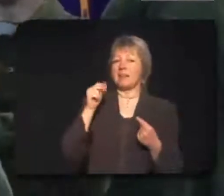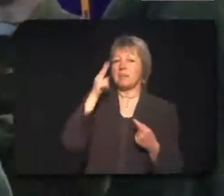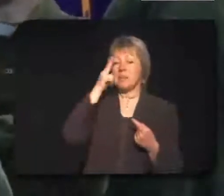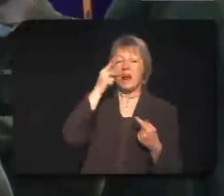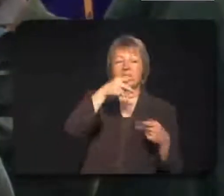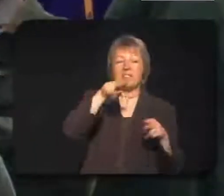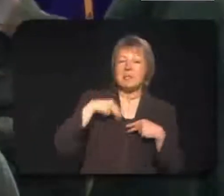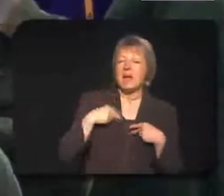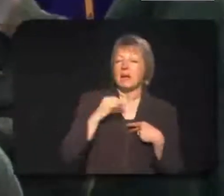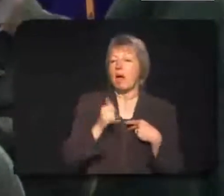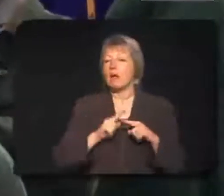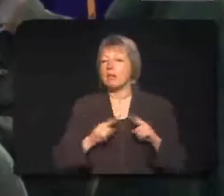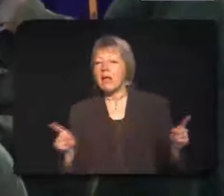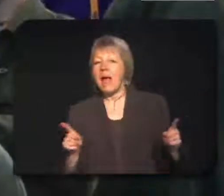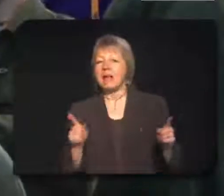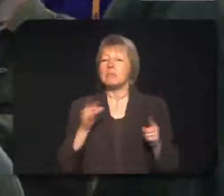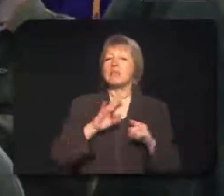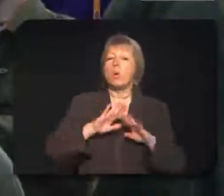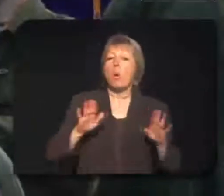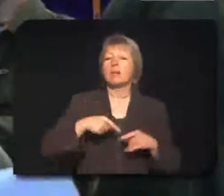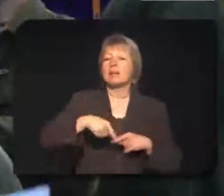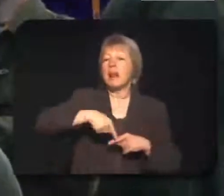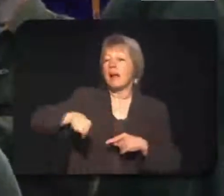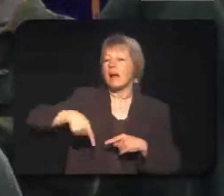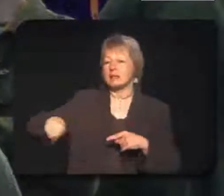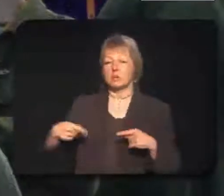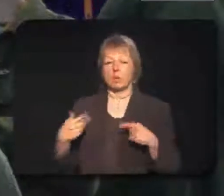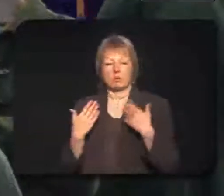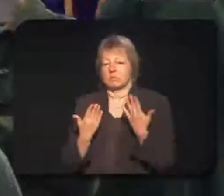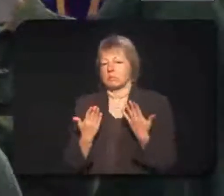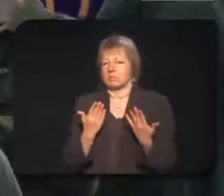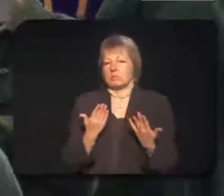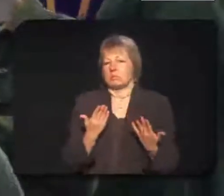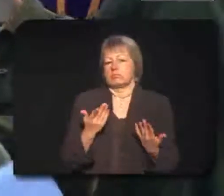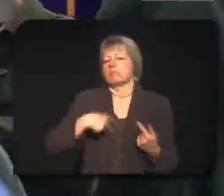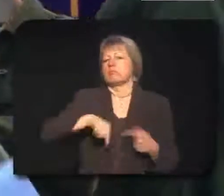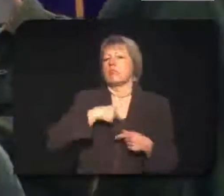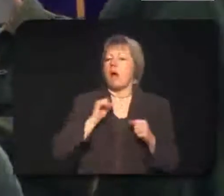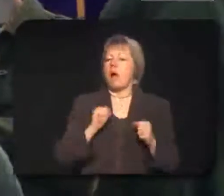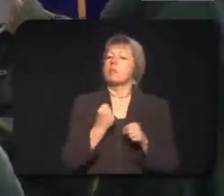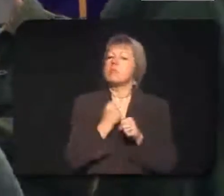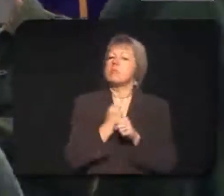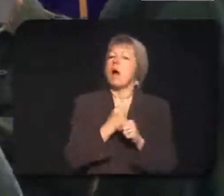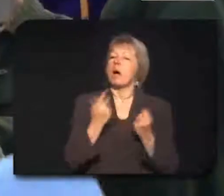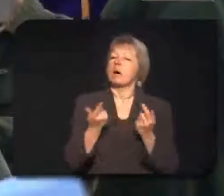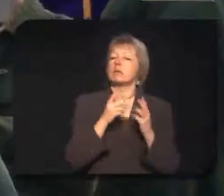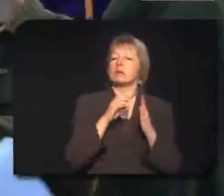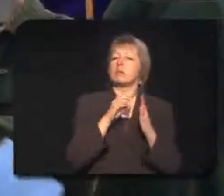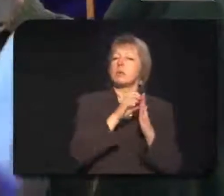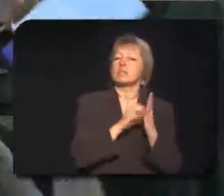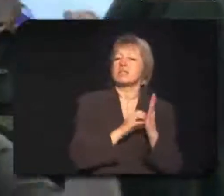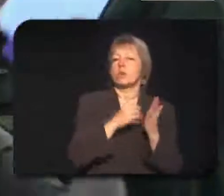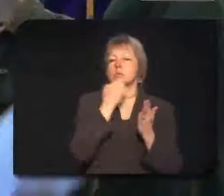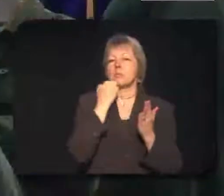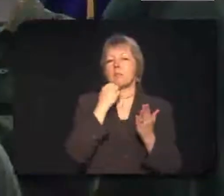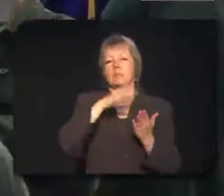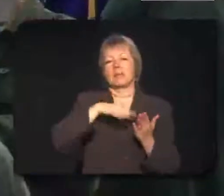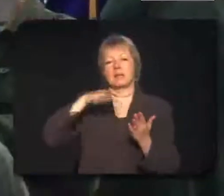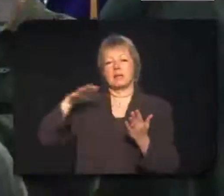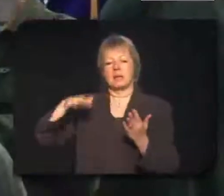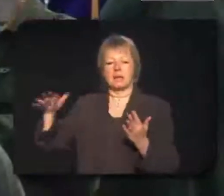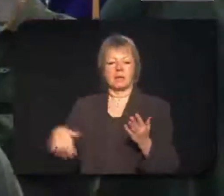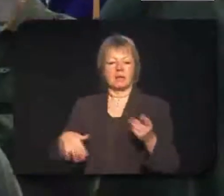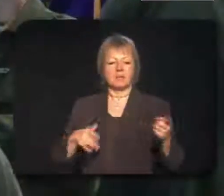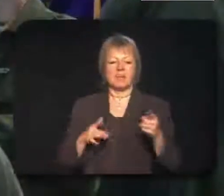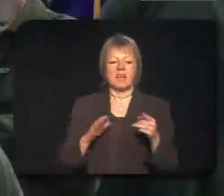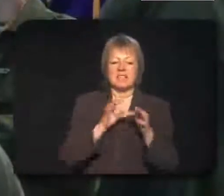Delegation wir können hier mit dann unsere Positionspapiere machen bei Satzung und Co war es ja auch schon wieder so ein bisschen Unentschieden